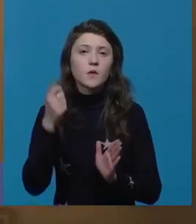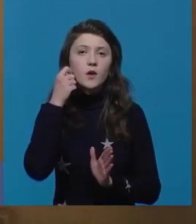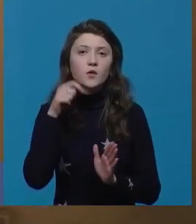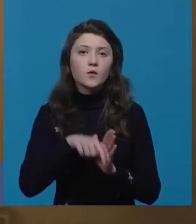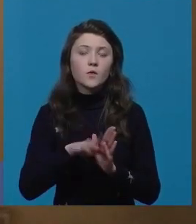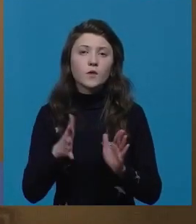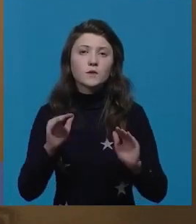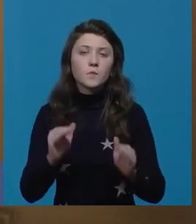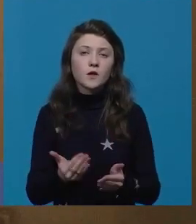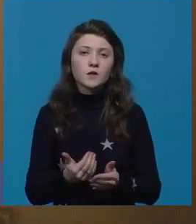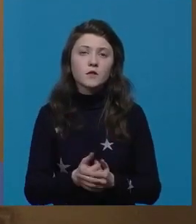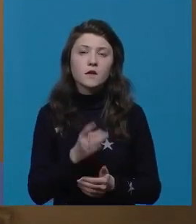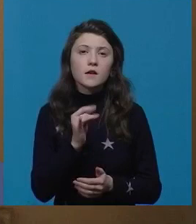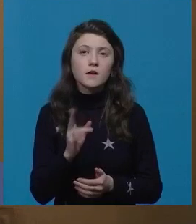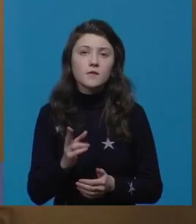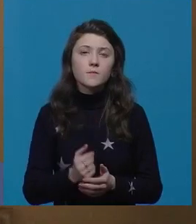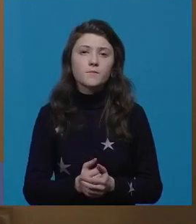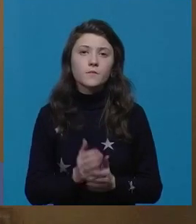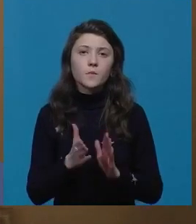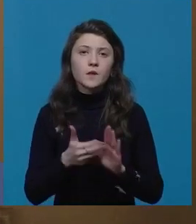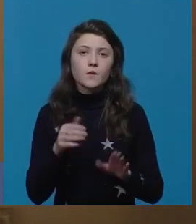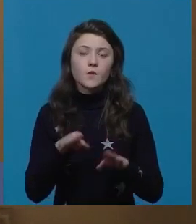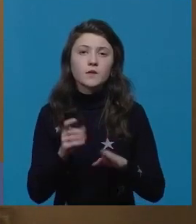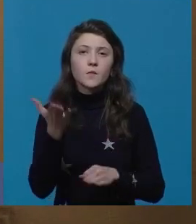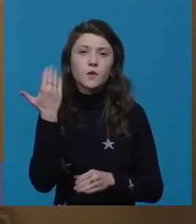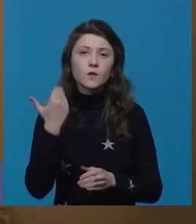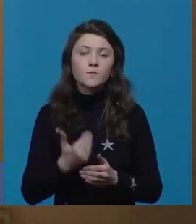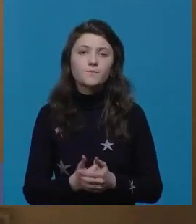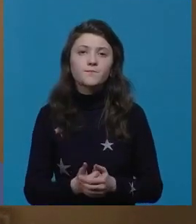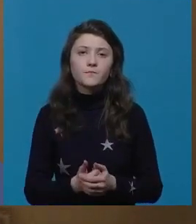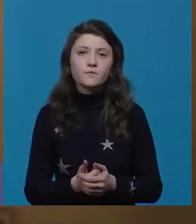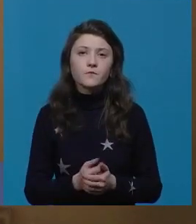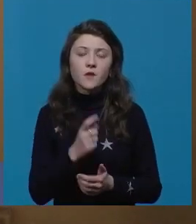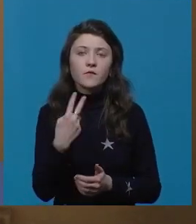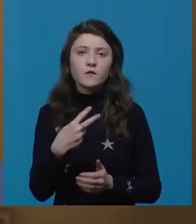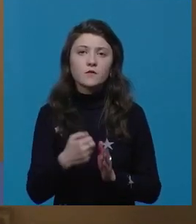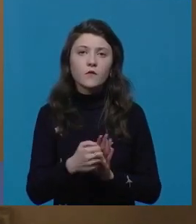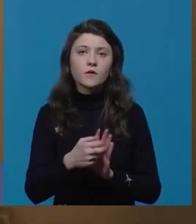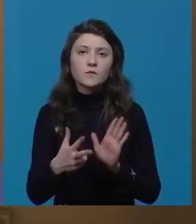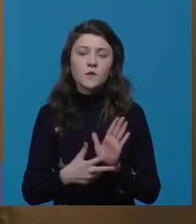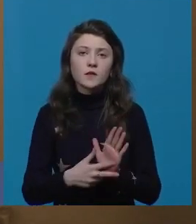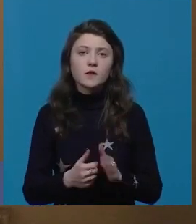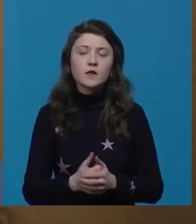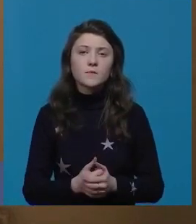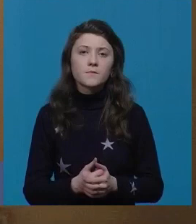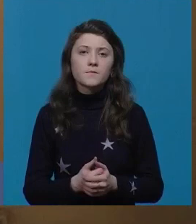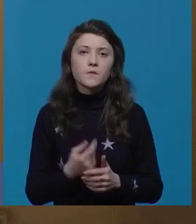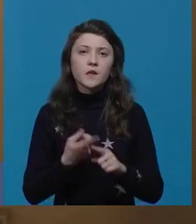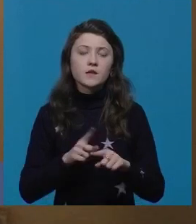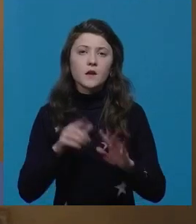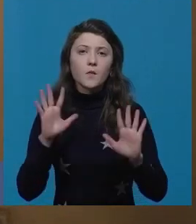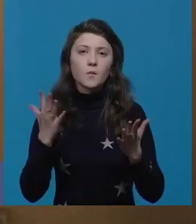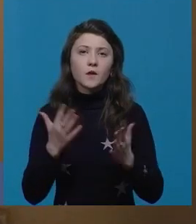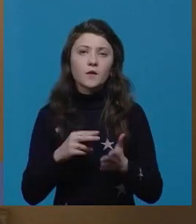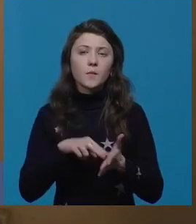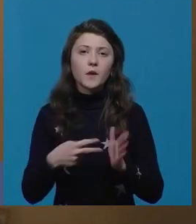зменшений рік призову в порівнянні з минулим призовом з 20 до 18. На даний момент план